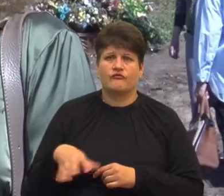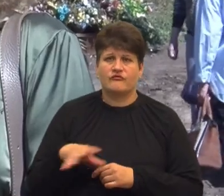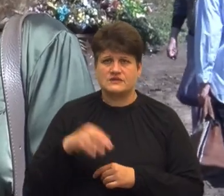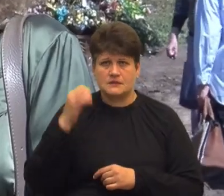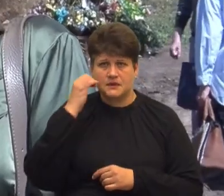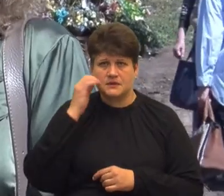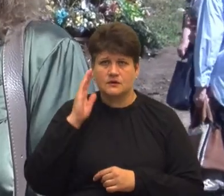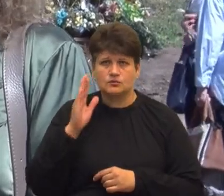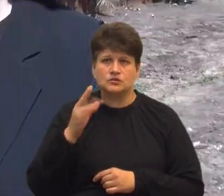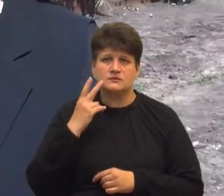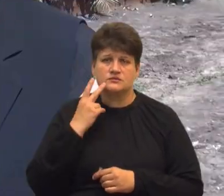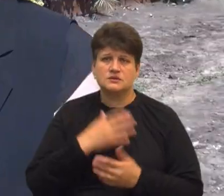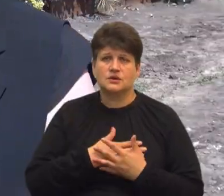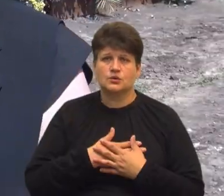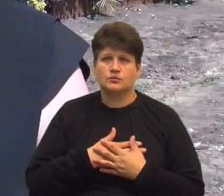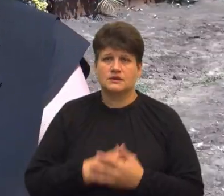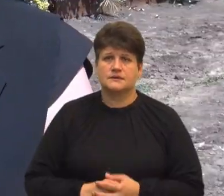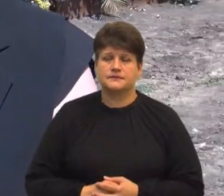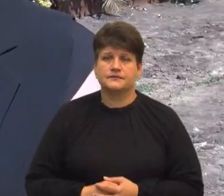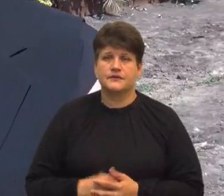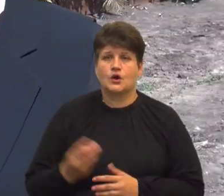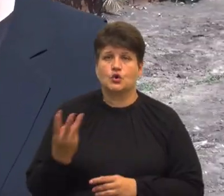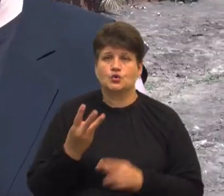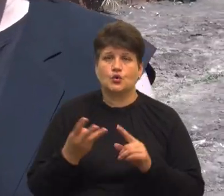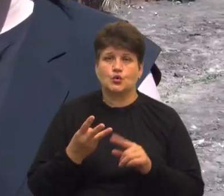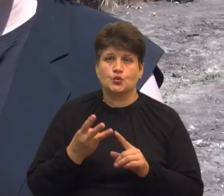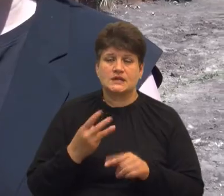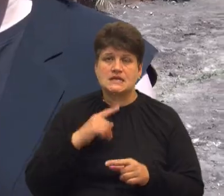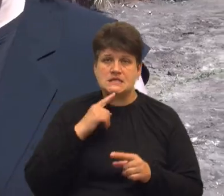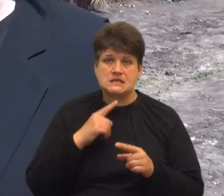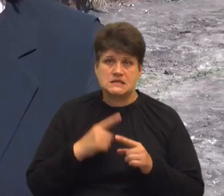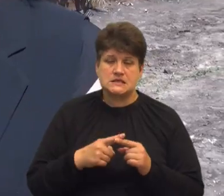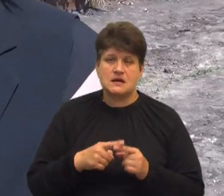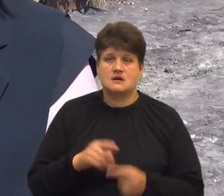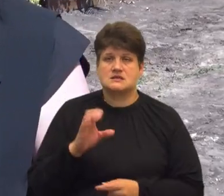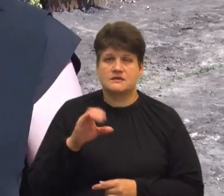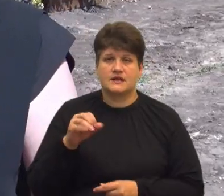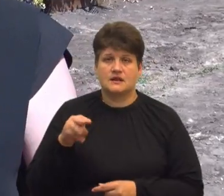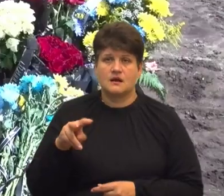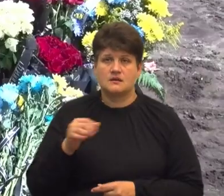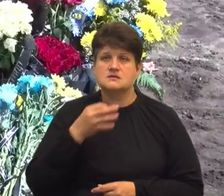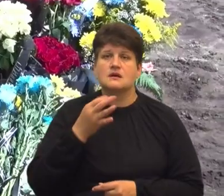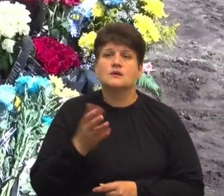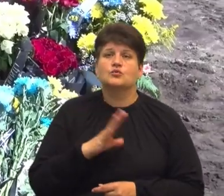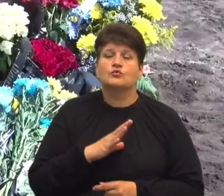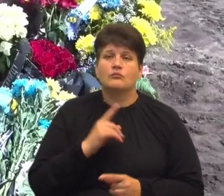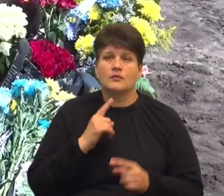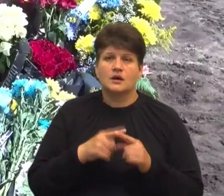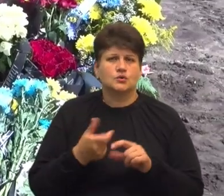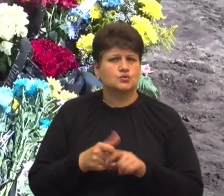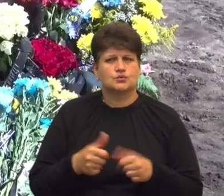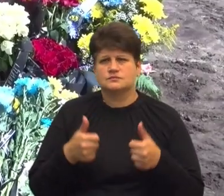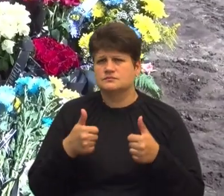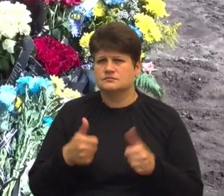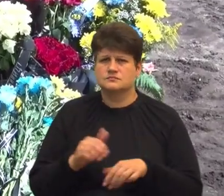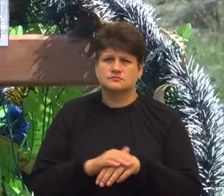пам'ятати будемо завжди любити троюрідна сестра Дмитра Світлана шеверіна розповіла яким був її брат дуже позитивна він